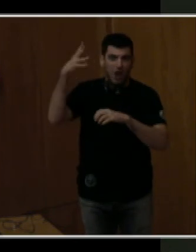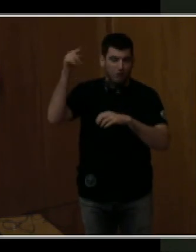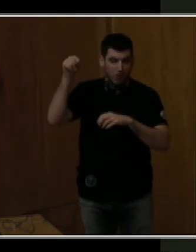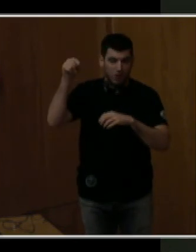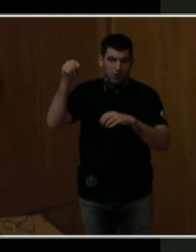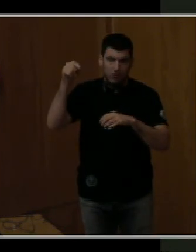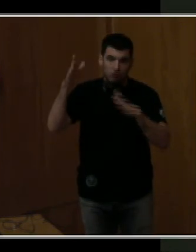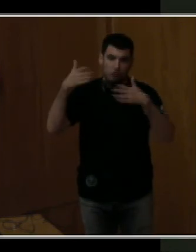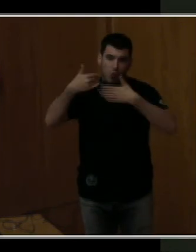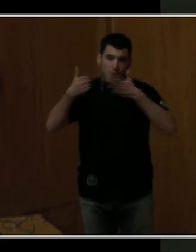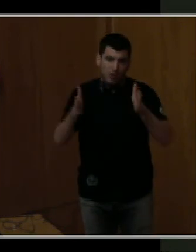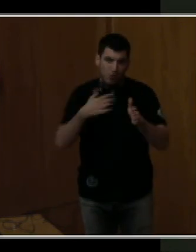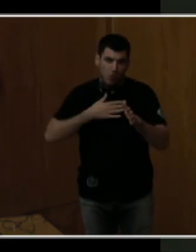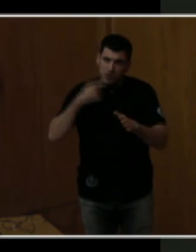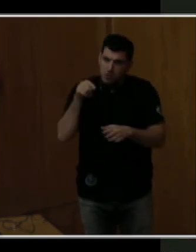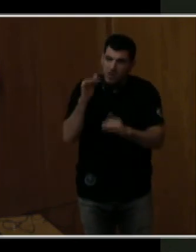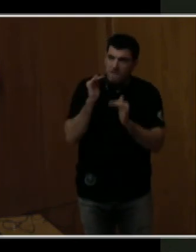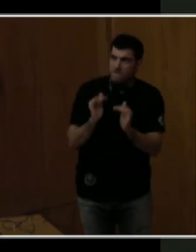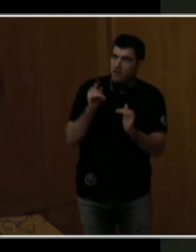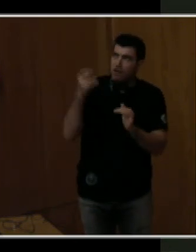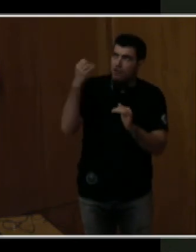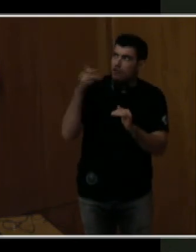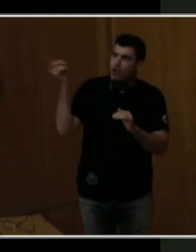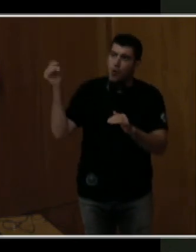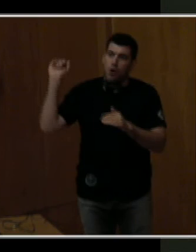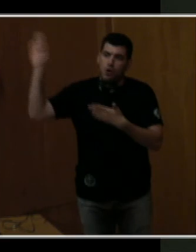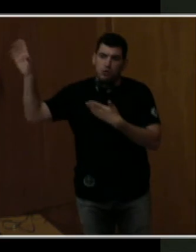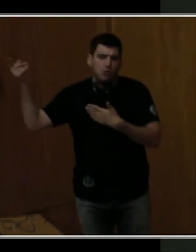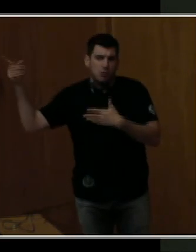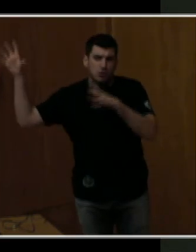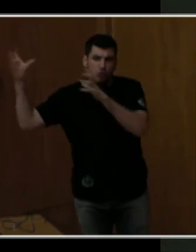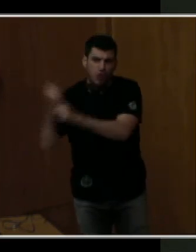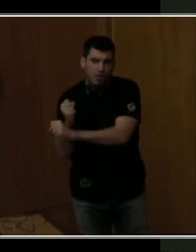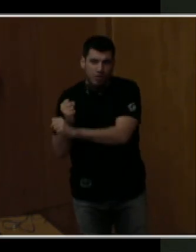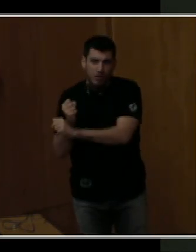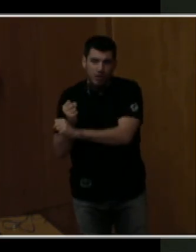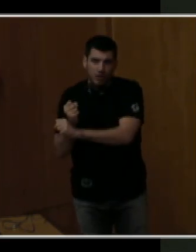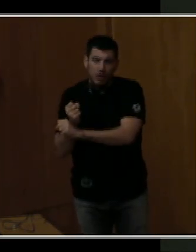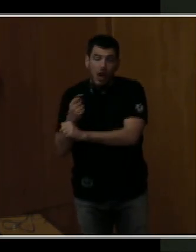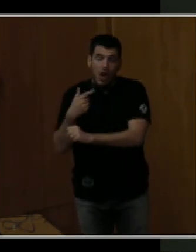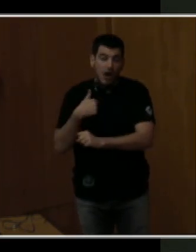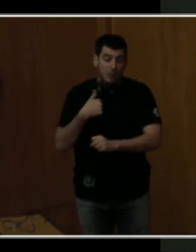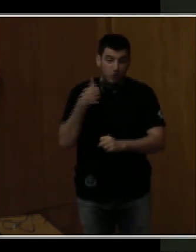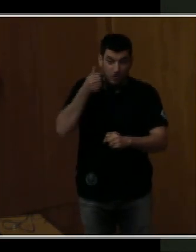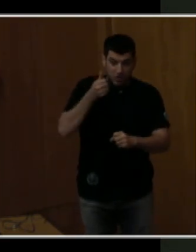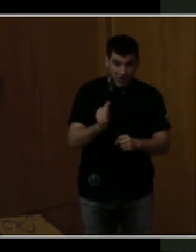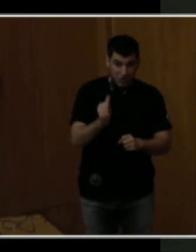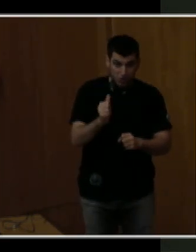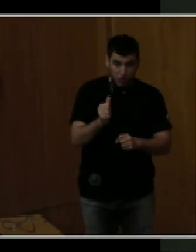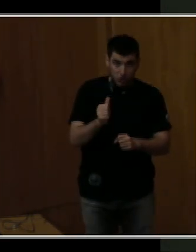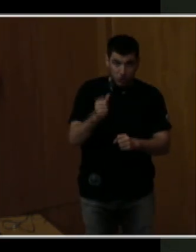που εμείς έχουμε ανάβει το φως. Αυτό απέχει βέβαια από τη λειτουργία της μνήμης. Γιατί? Γιατί όταν εδώ κλείσω το διακόπτη,